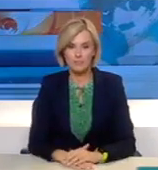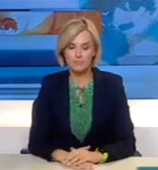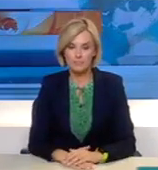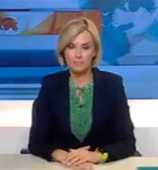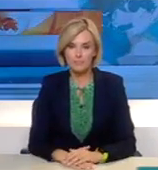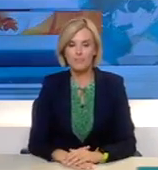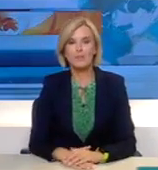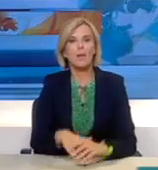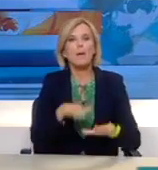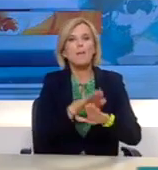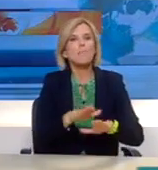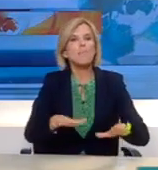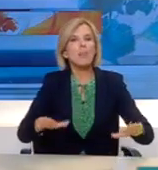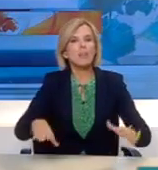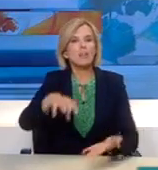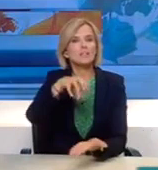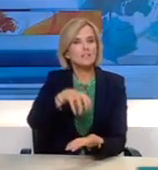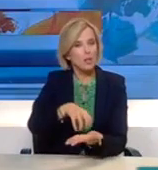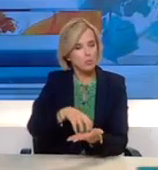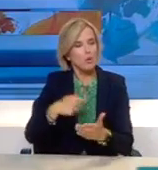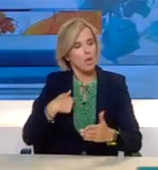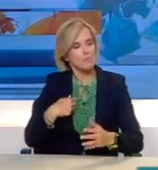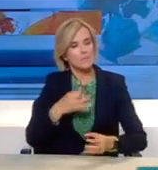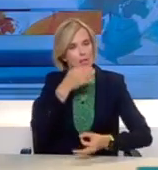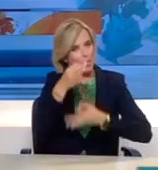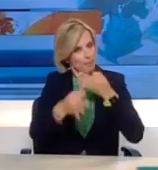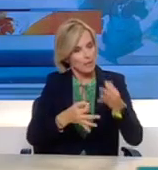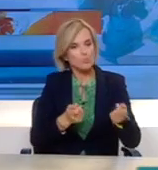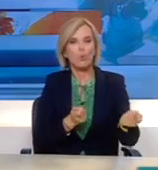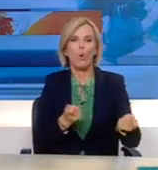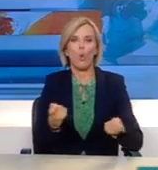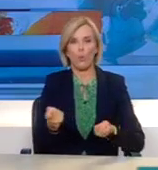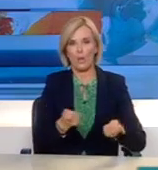Για τους παιδικούς σταθμούς θα υπάρξει και εκεί οδηγία αντίστοιχη.